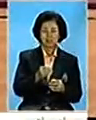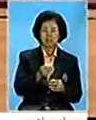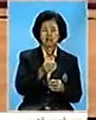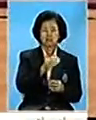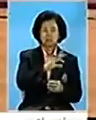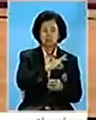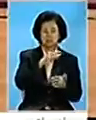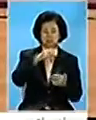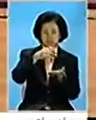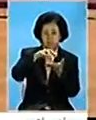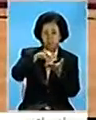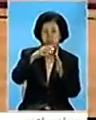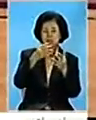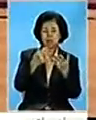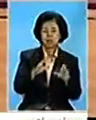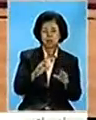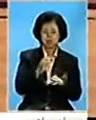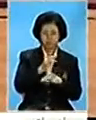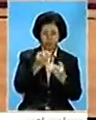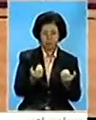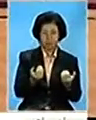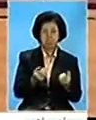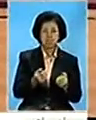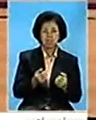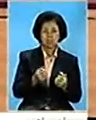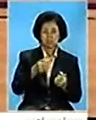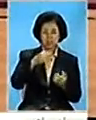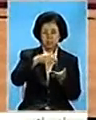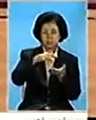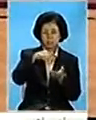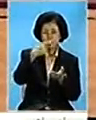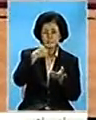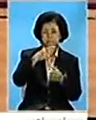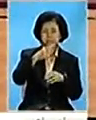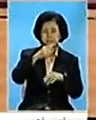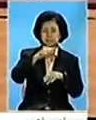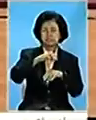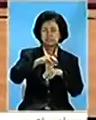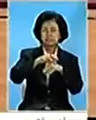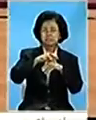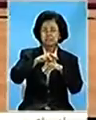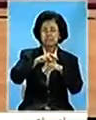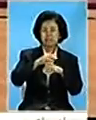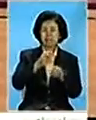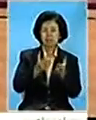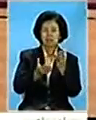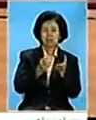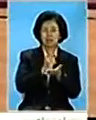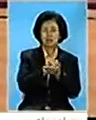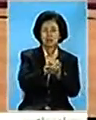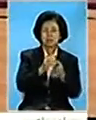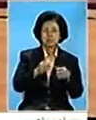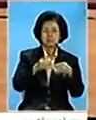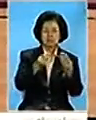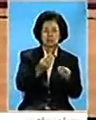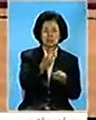รติหลายท่านก็พูดถึงเหมือนกันนะคะว่าวันนี้เนี่ยอย่างบางท่านที่พูดบอกว่าตำแหน่งหรือรางวัลที่ให้2คน